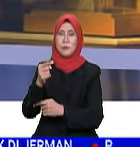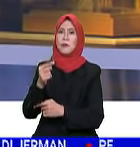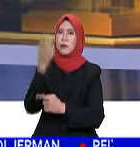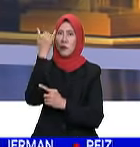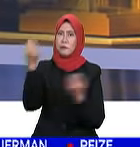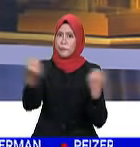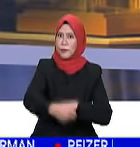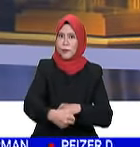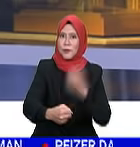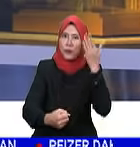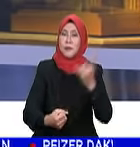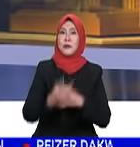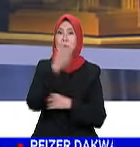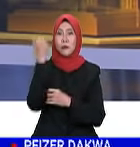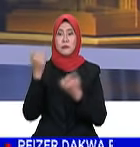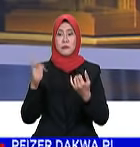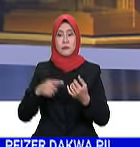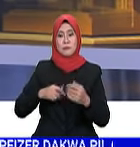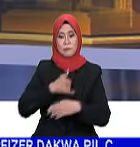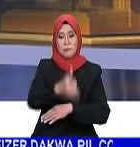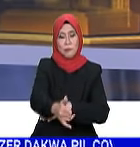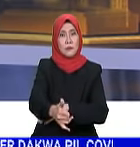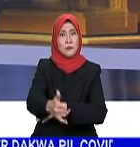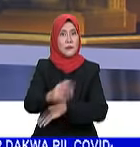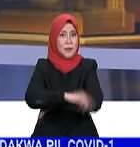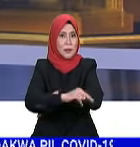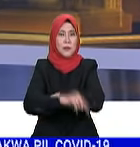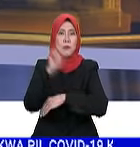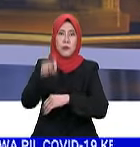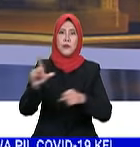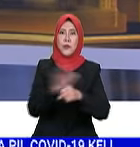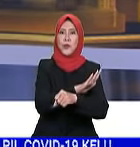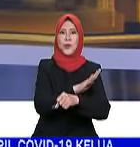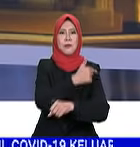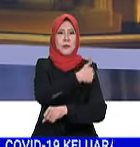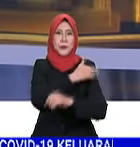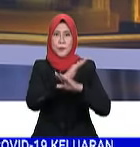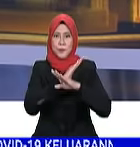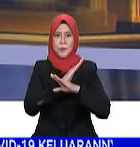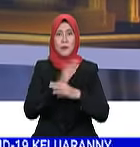bagi memastikan individu yang memasuki negeri itu telah lengkap divaksin, terutama yang mahu mengundi atau